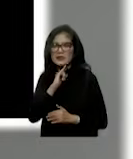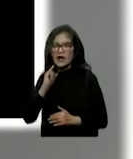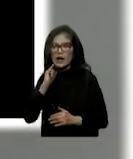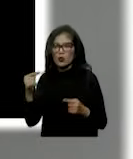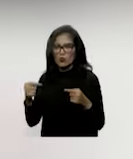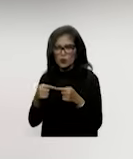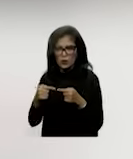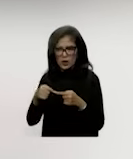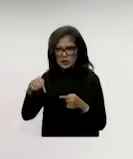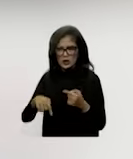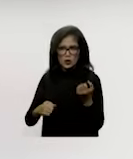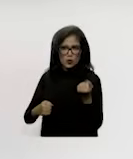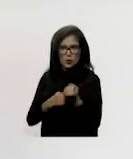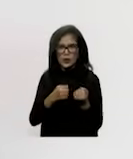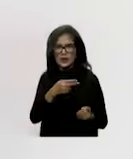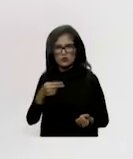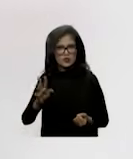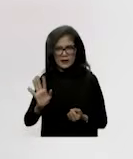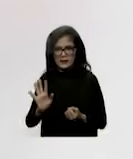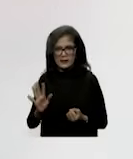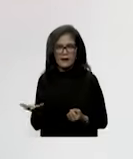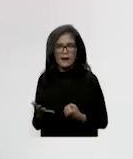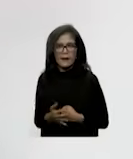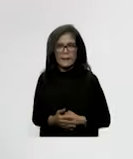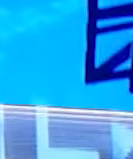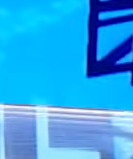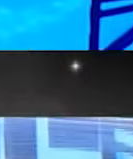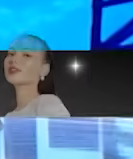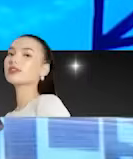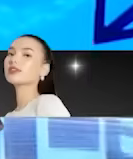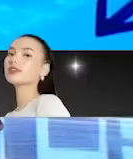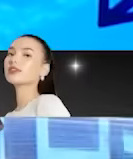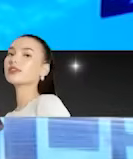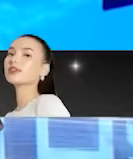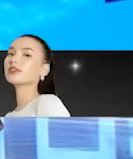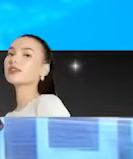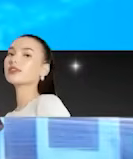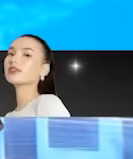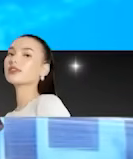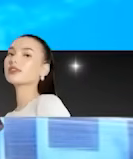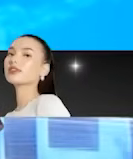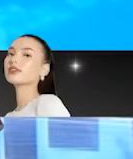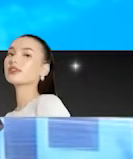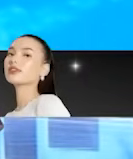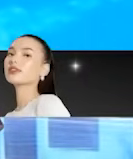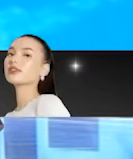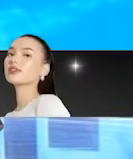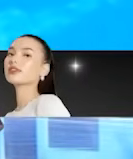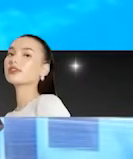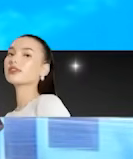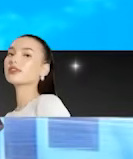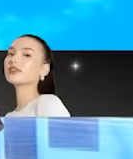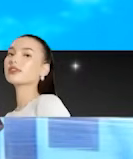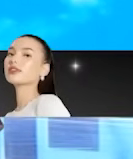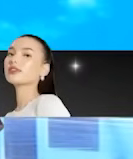Palestina. Dari Jakarta, Tim Liputan iNews melaporkan. Terima kasih Anda masih bergabung bersama kami. Pemirsa, seorang pasien